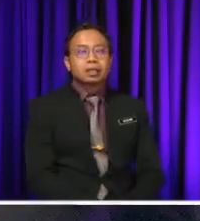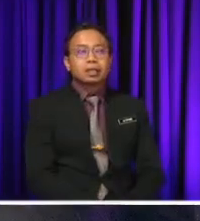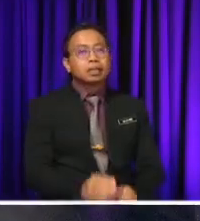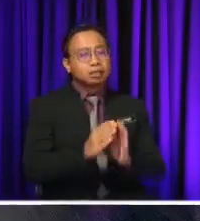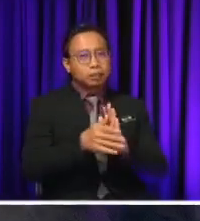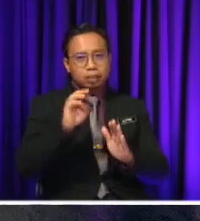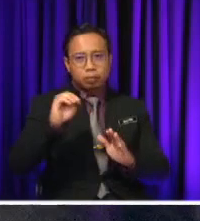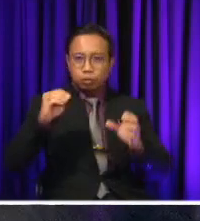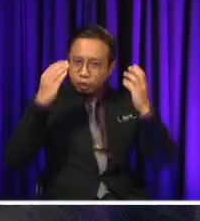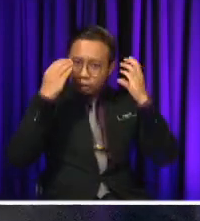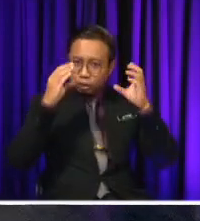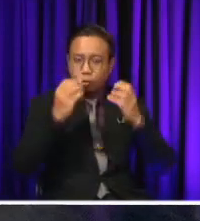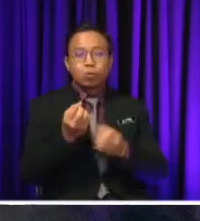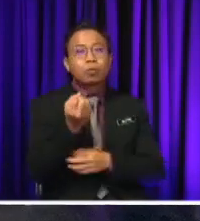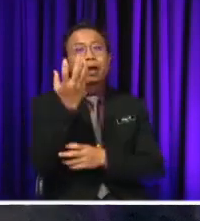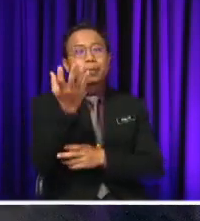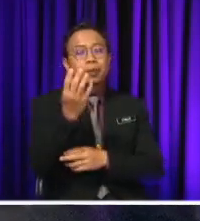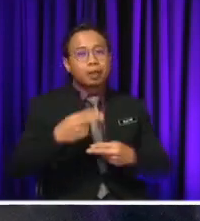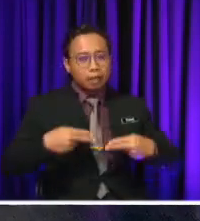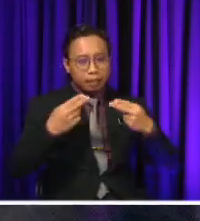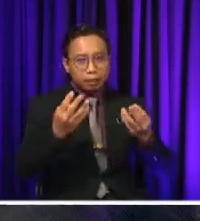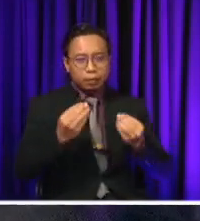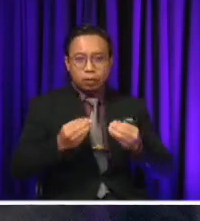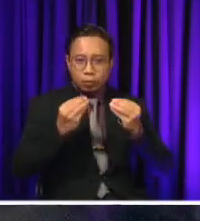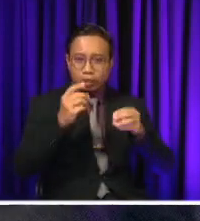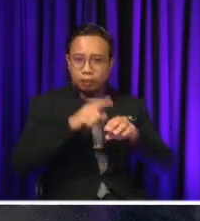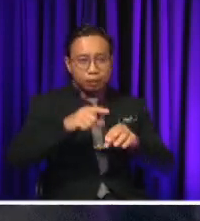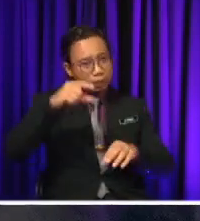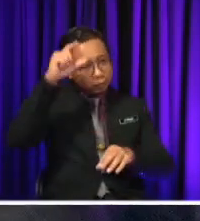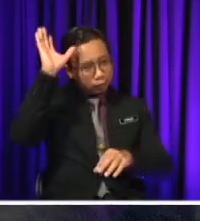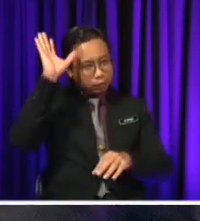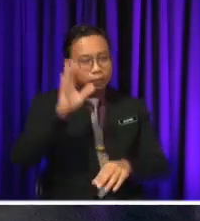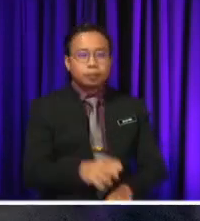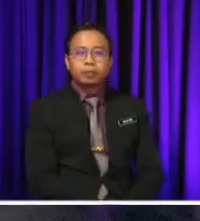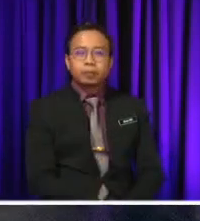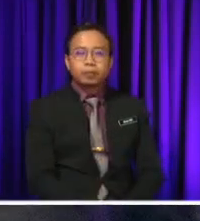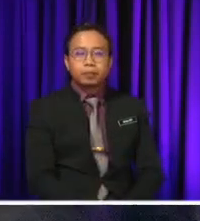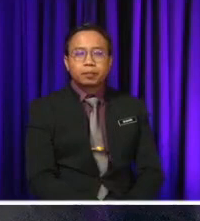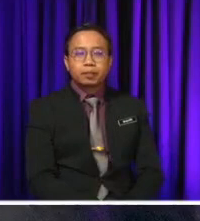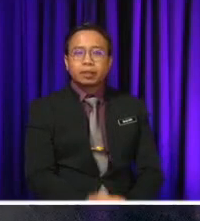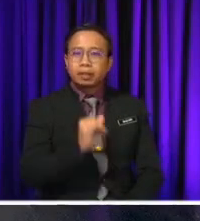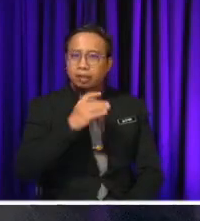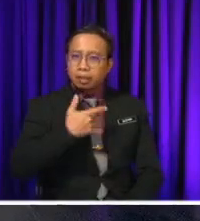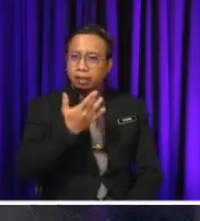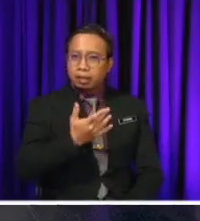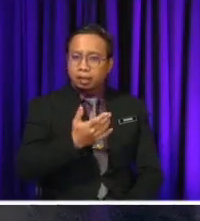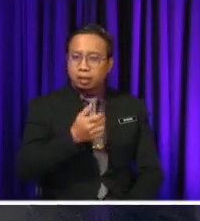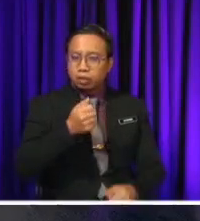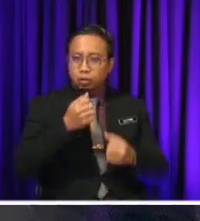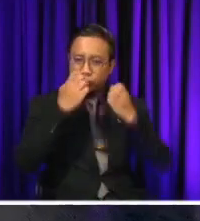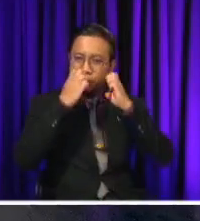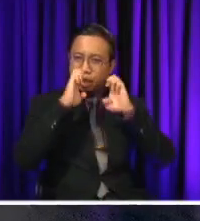hari ini berapa gajah tadi Oke saya rasa